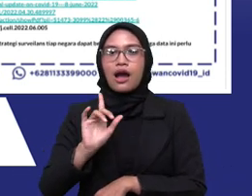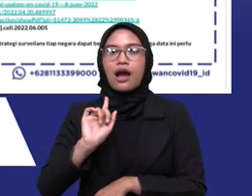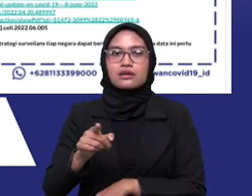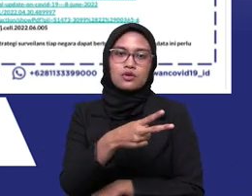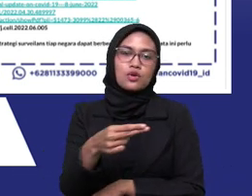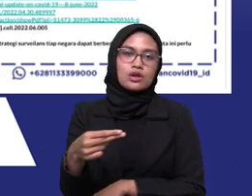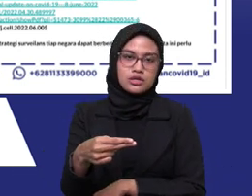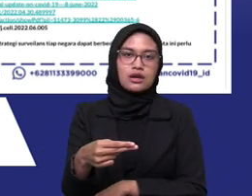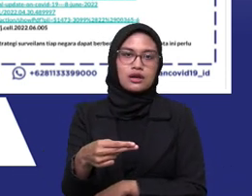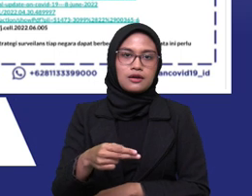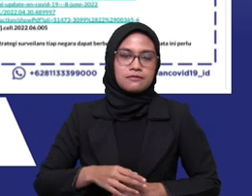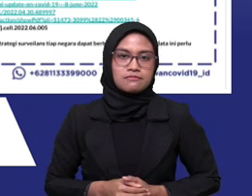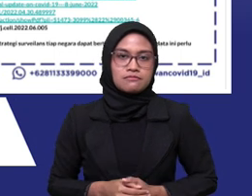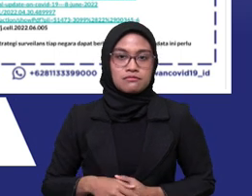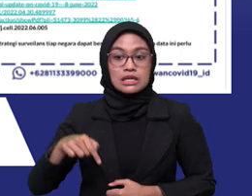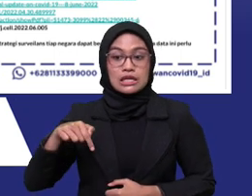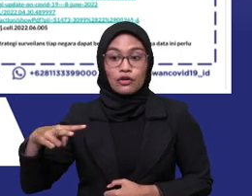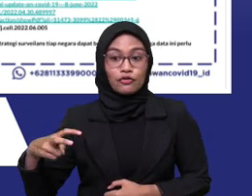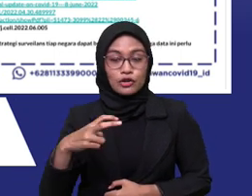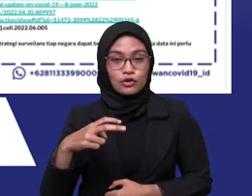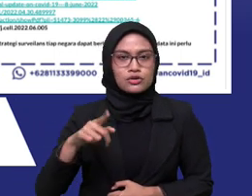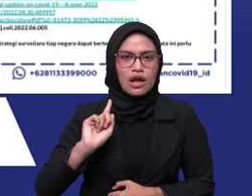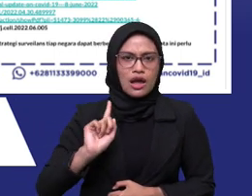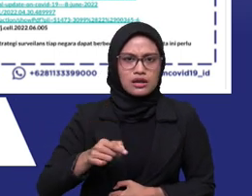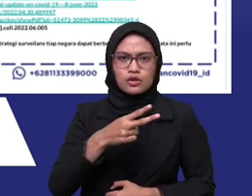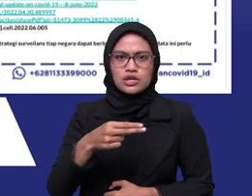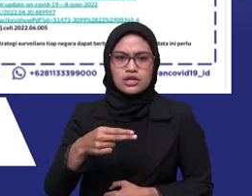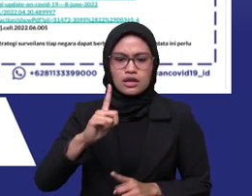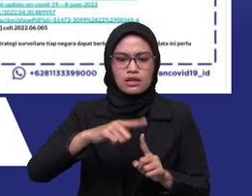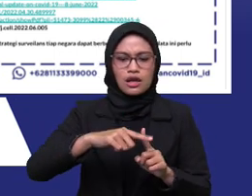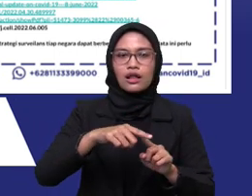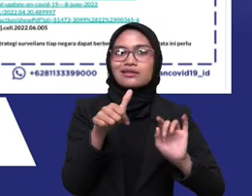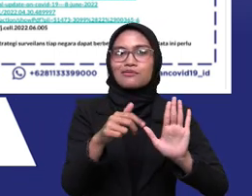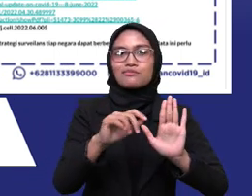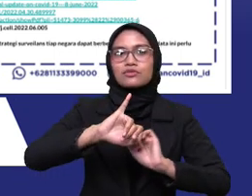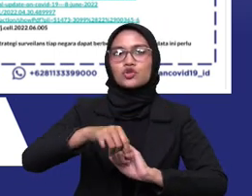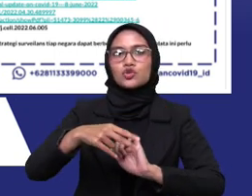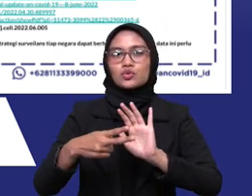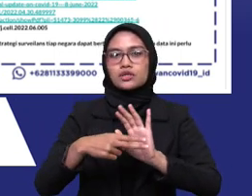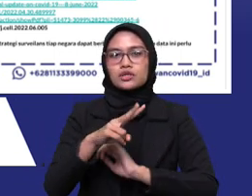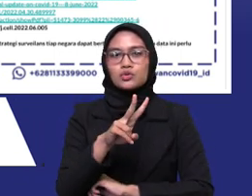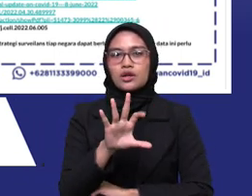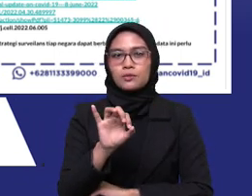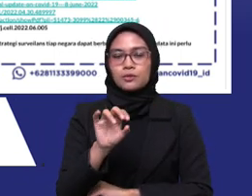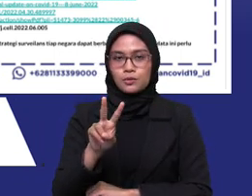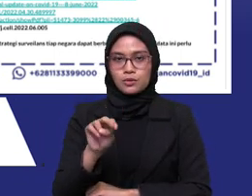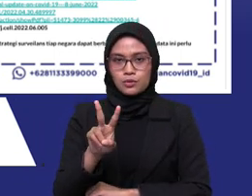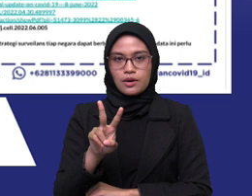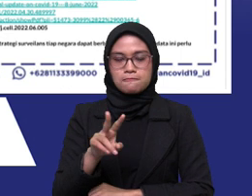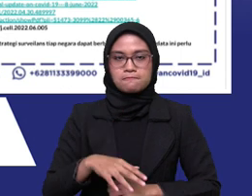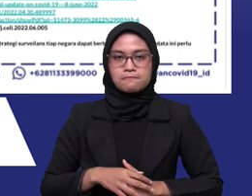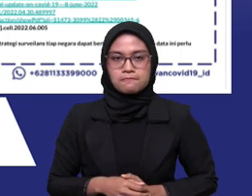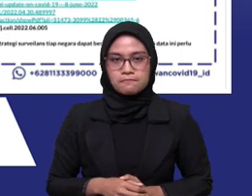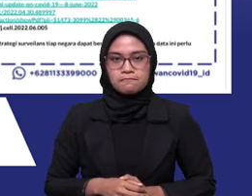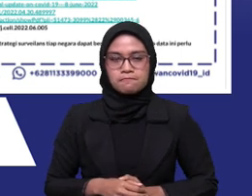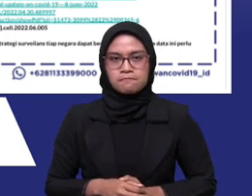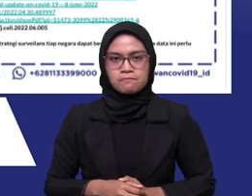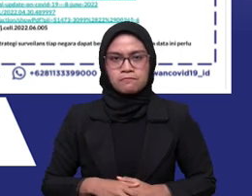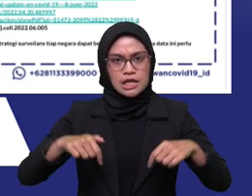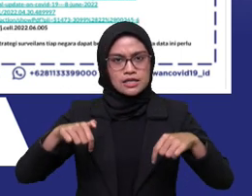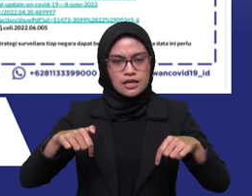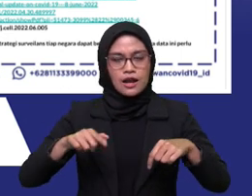varian Ini pertama kali dilaporkan di Indonesia tanggal 6 Juni 2018 saat ini sebanyak